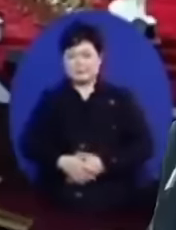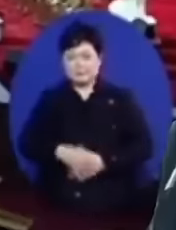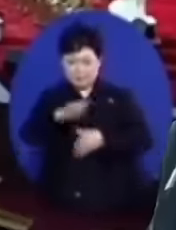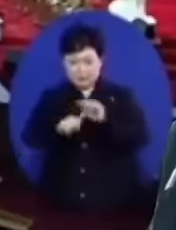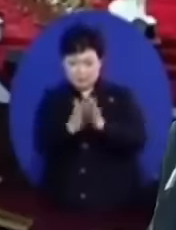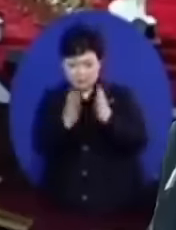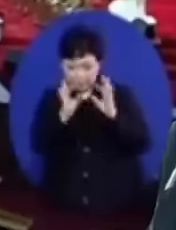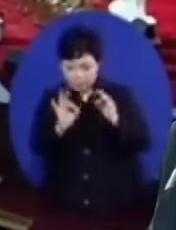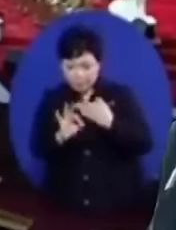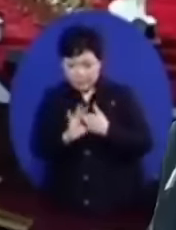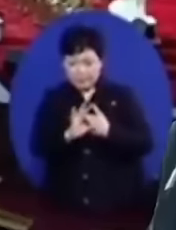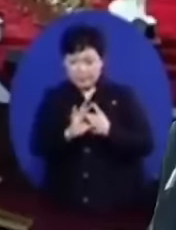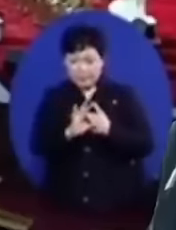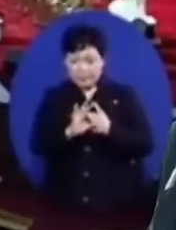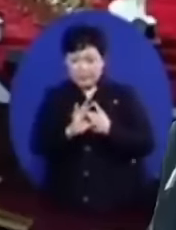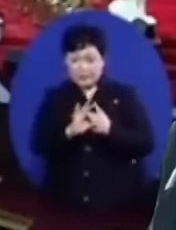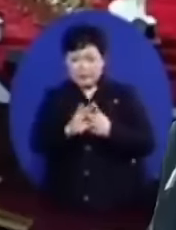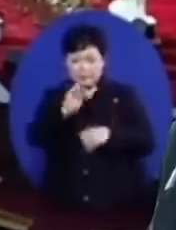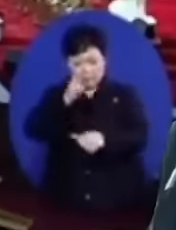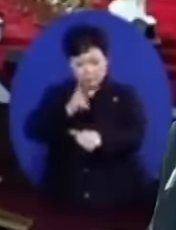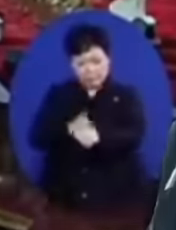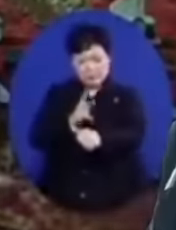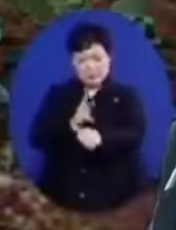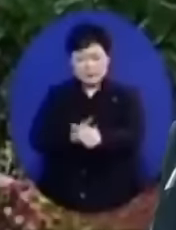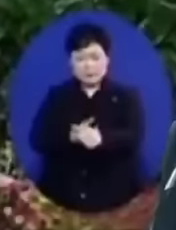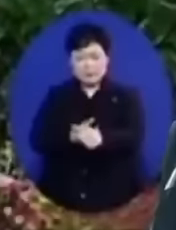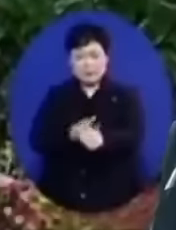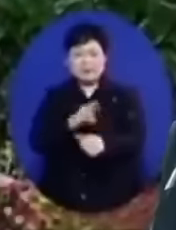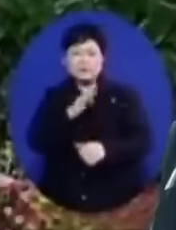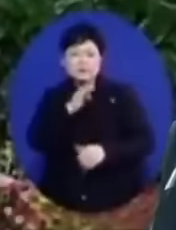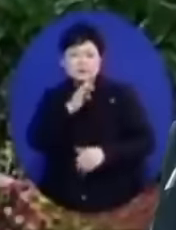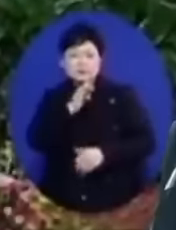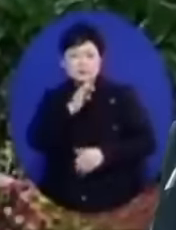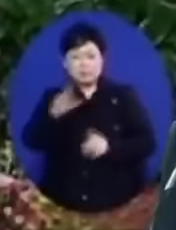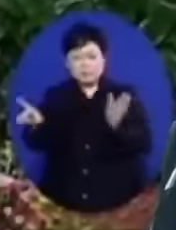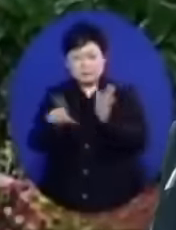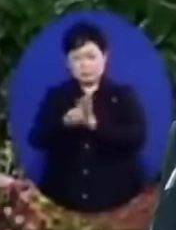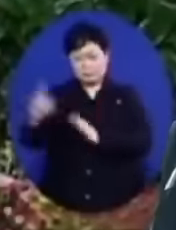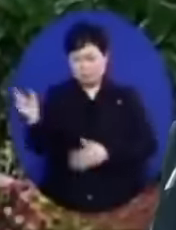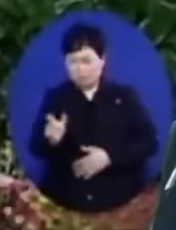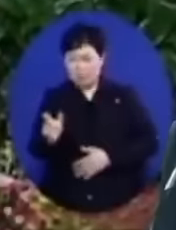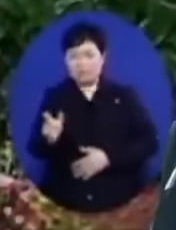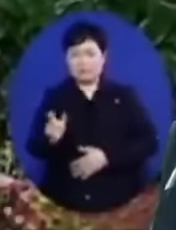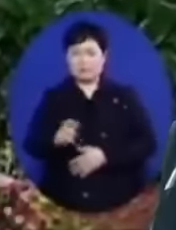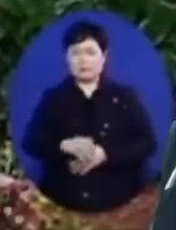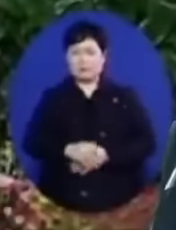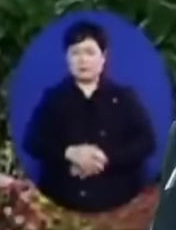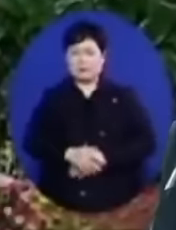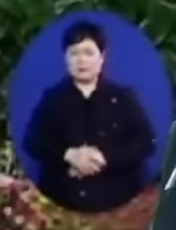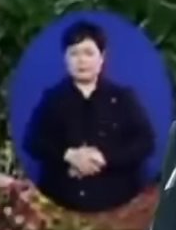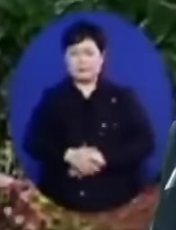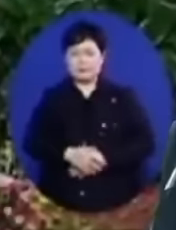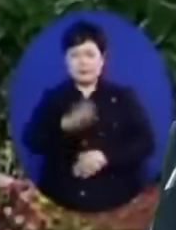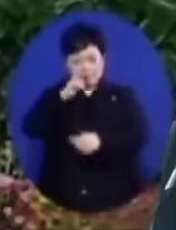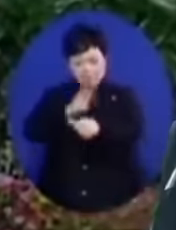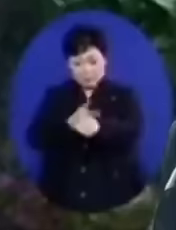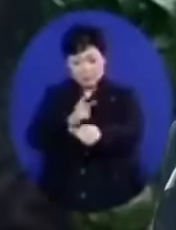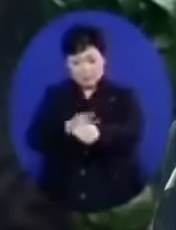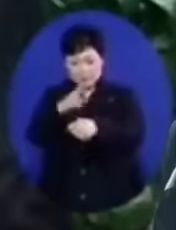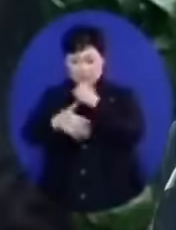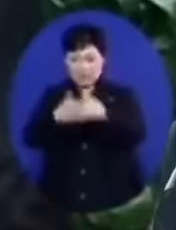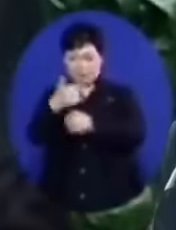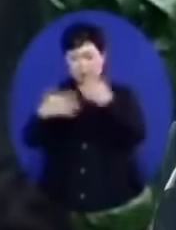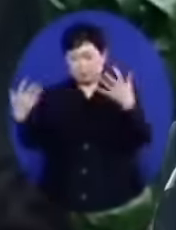성경에 보면은 사도 바울 선생은 굉장한 신앙인이었습니다. 그는 하나님의